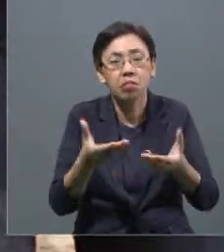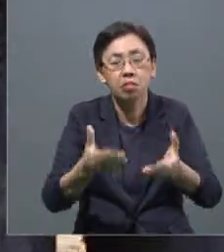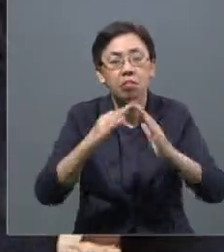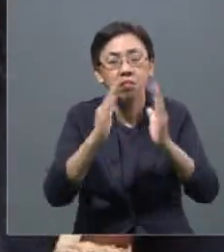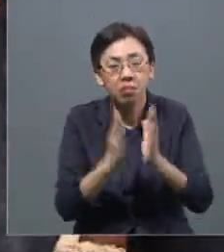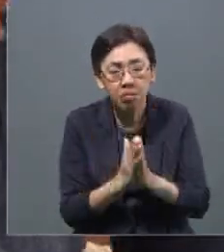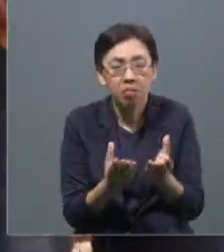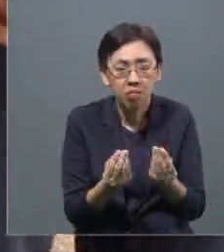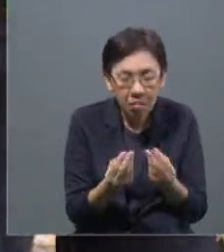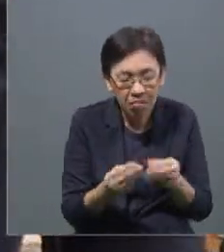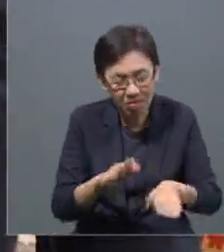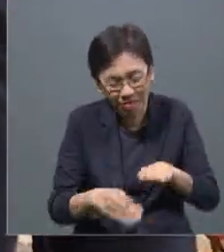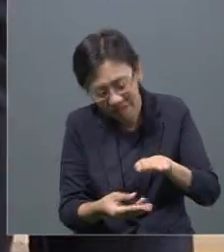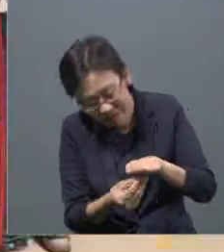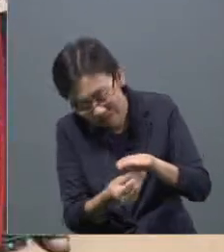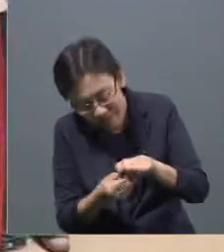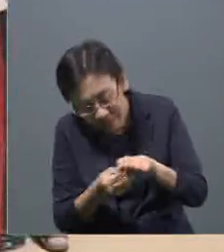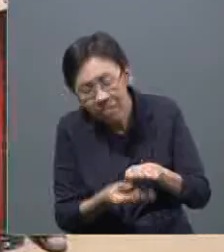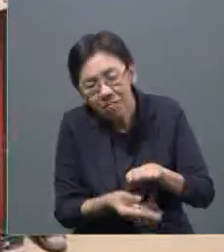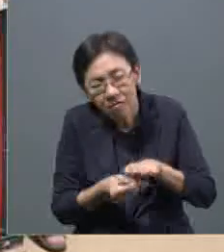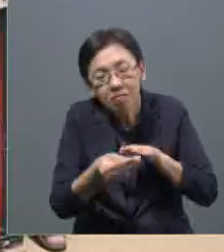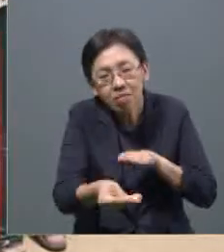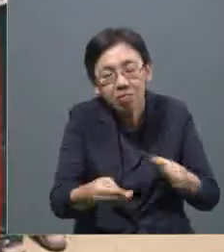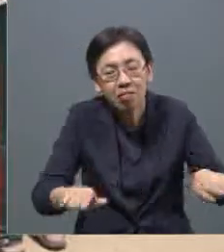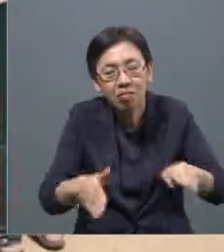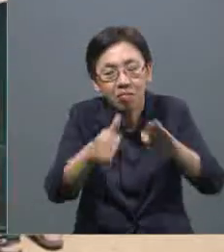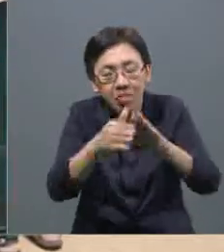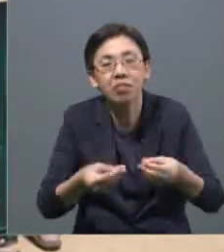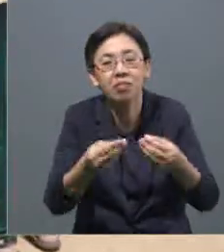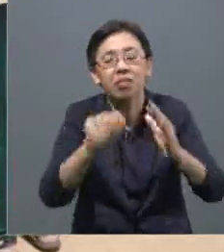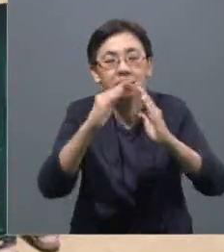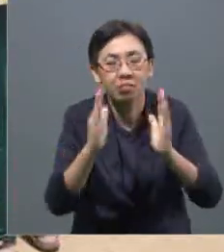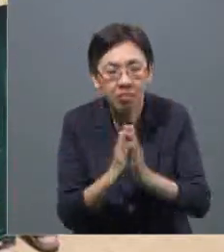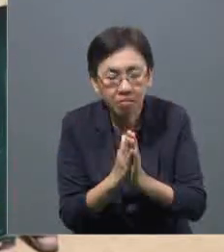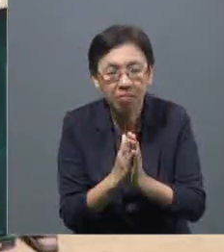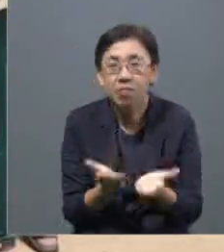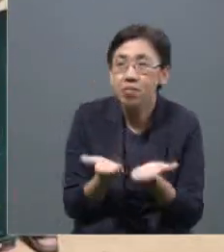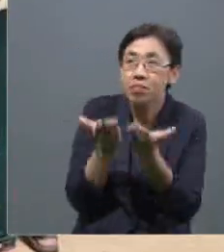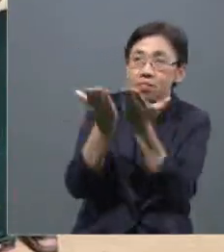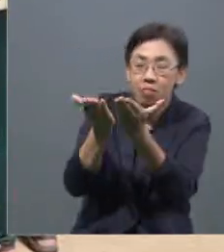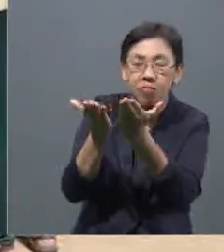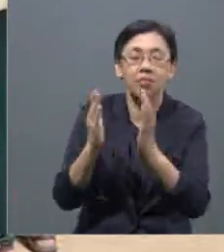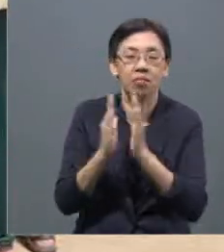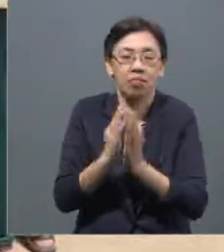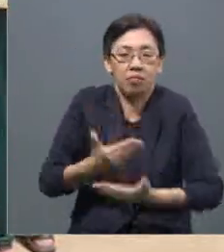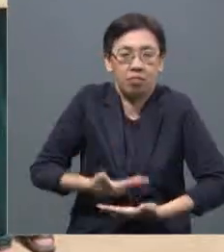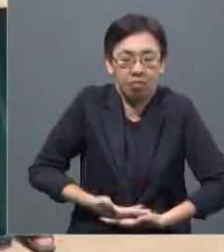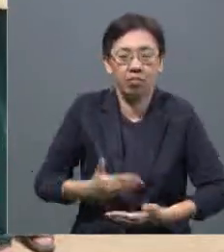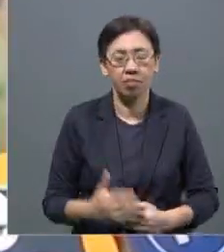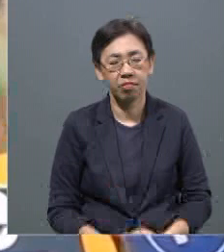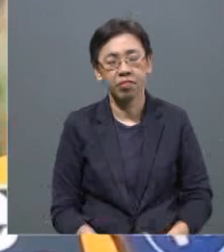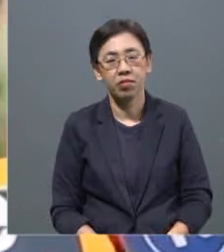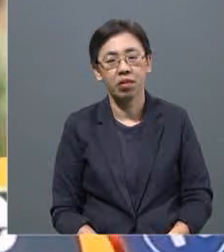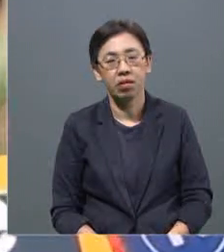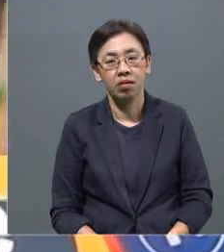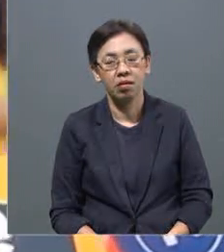ศษดินเศษทรายที่ติดเท้าออกจากวัดมาคืนในรูปแบบเจดีย์ทรายและเพื่อถวายเป็นพุทธบูชาอีกด้วยครับ แต่สาระสำคัญก็ไม่เน้